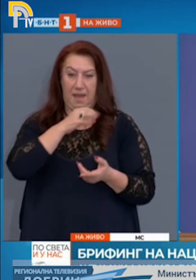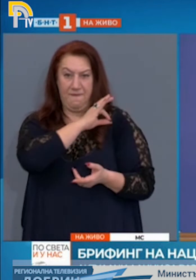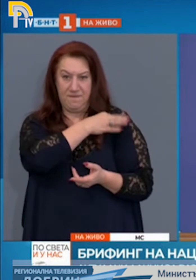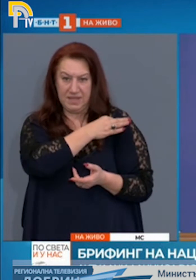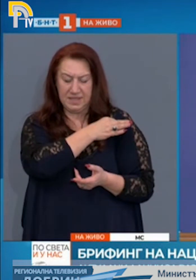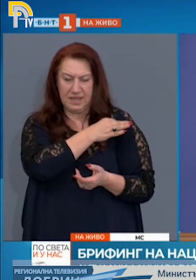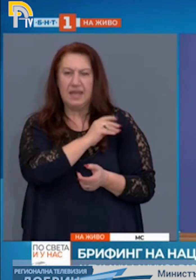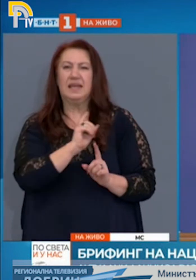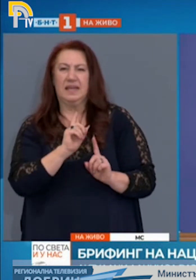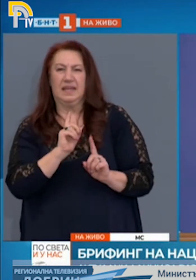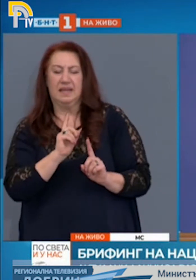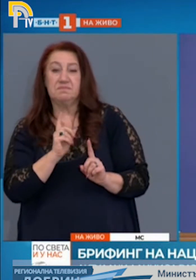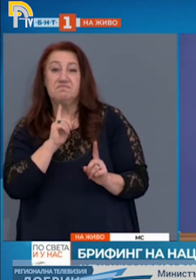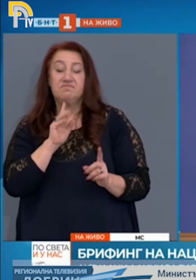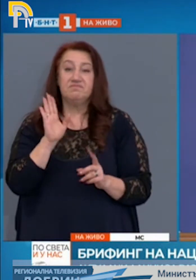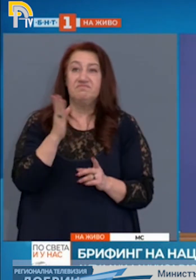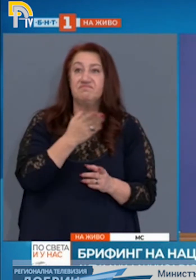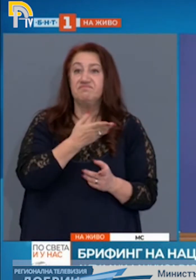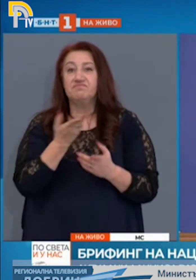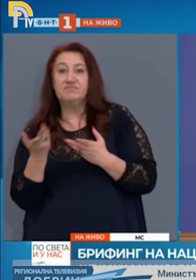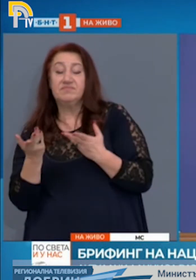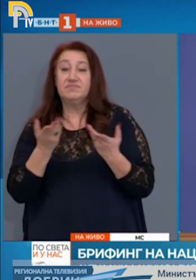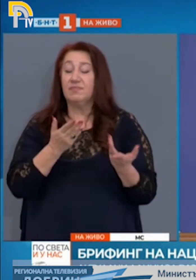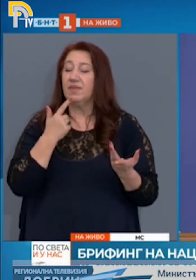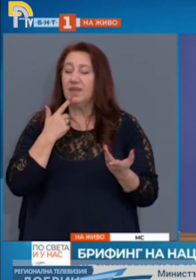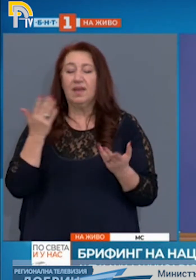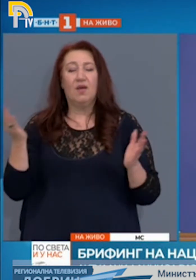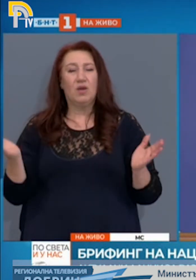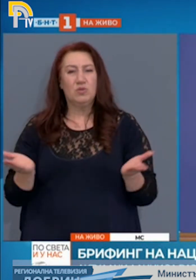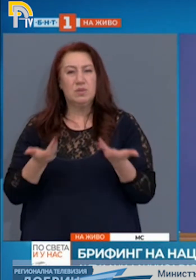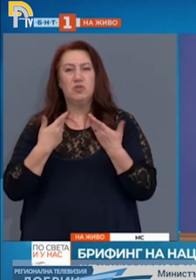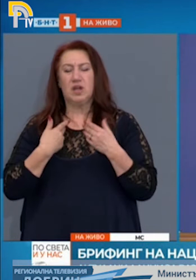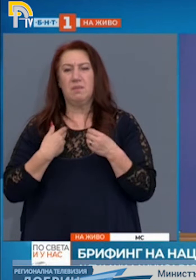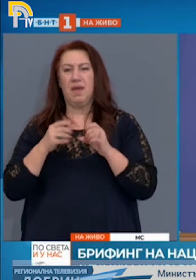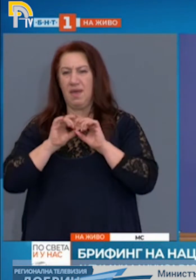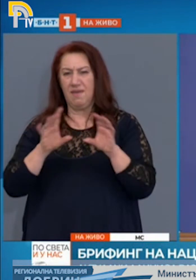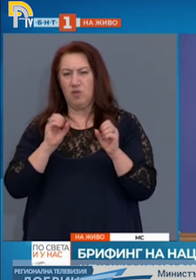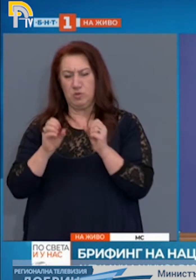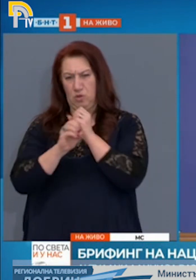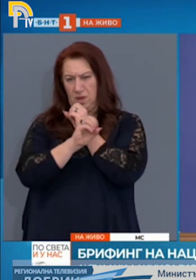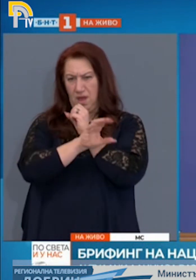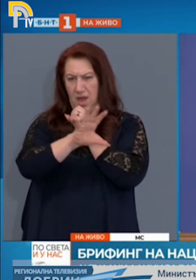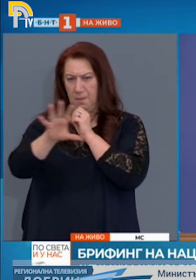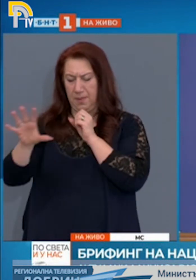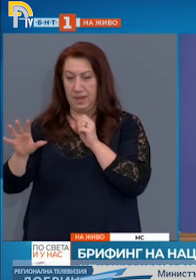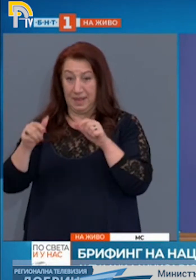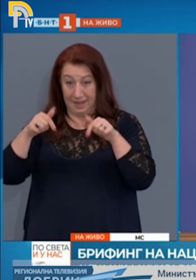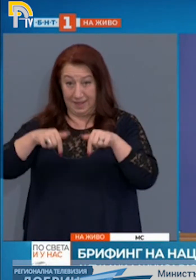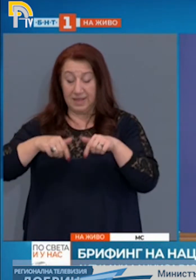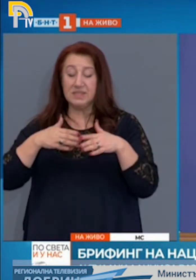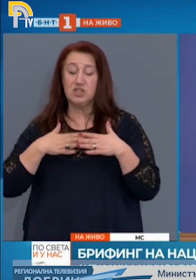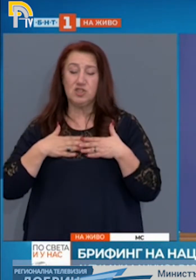коментирах с всички представители на медиите, когато започваме информационната си кампания, днес ще имам среща с